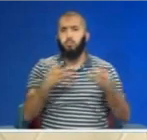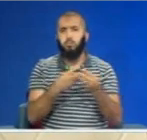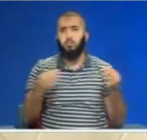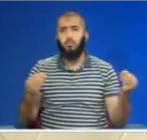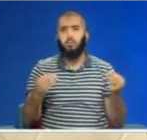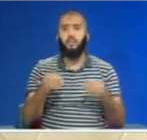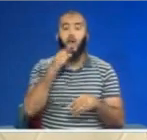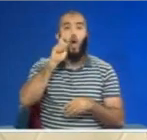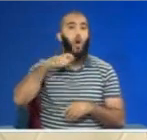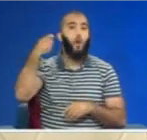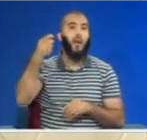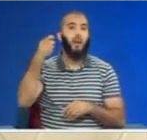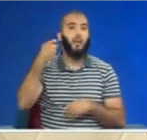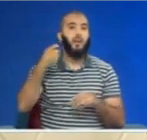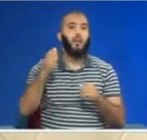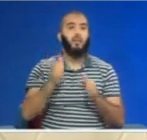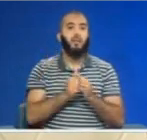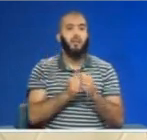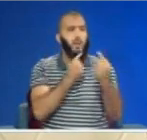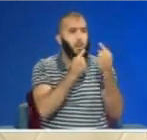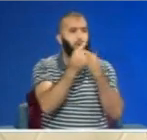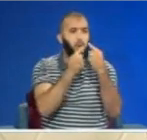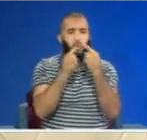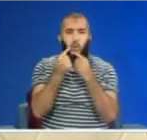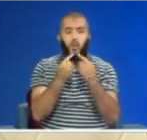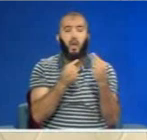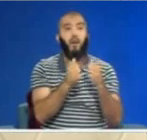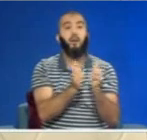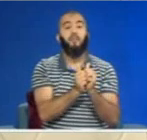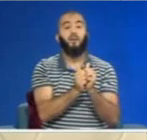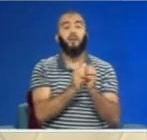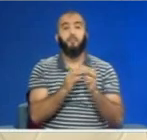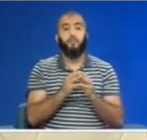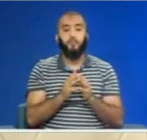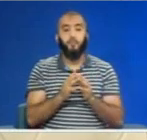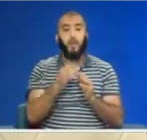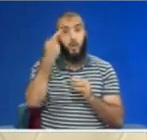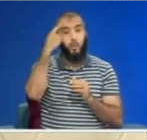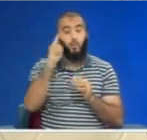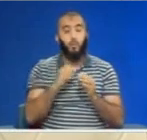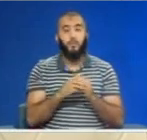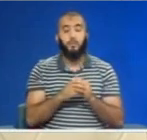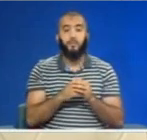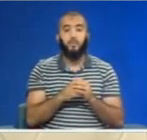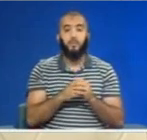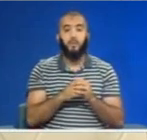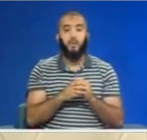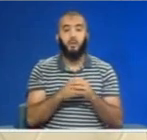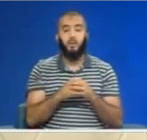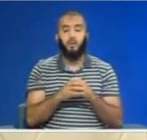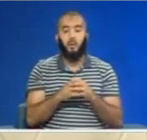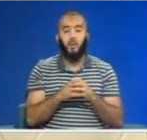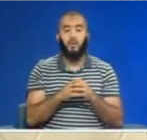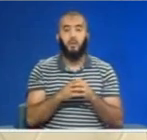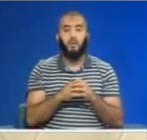عفان وعلي بن أبي طالب وسعد بن أبي وقاص، يعني رضي الله عنهم جميعا، وأبو عبيدة